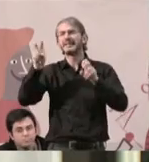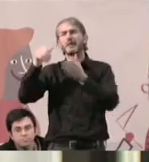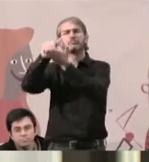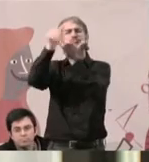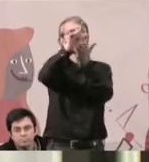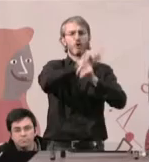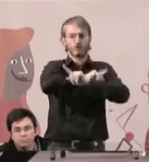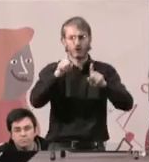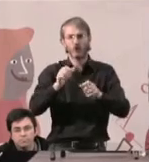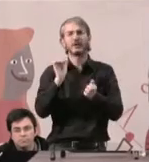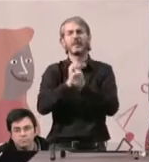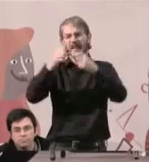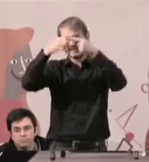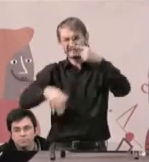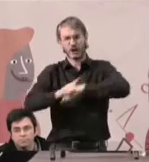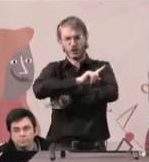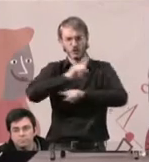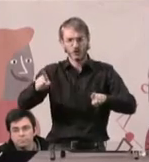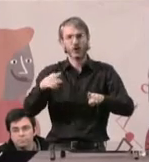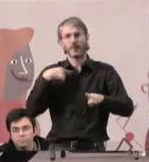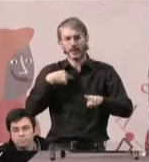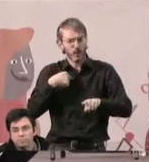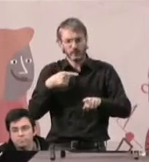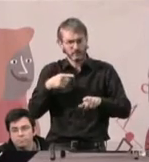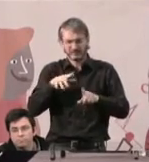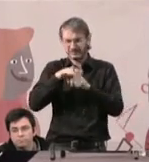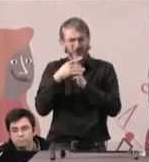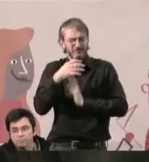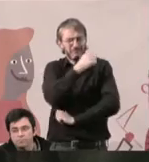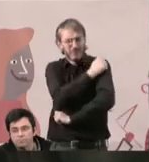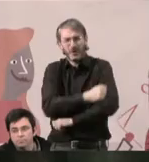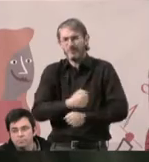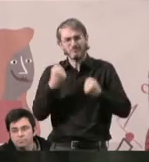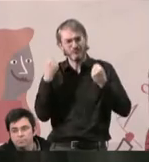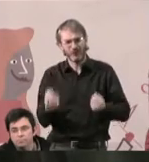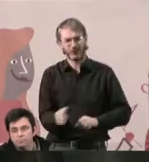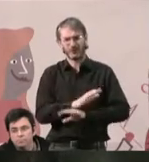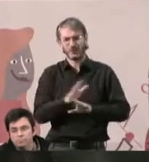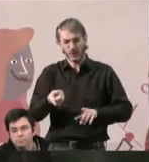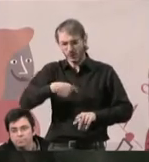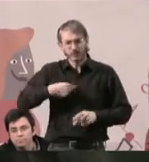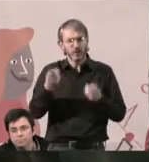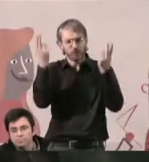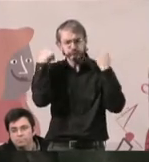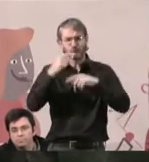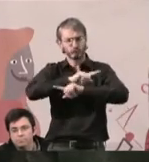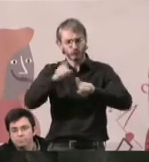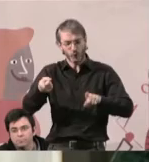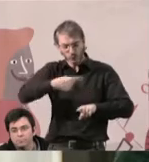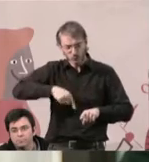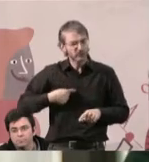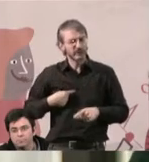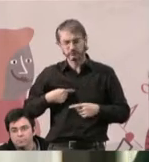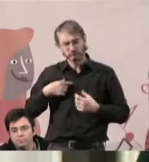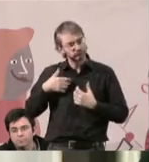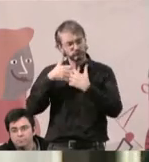les llistes d'espera i la precarietat permanent, i tenim molt i molt clar que no ens resignarem i farem servir